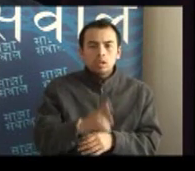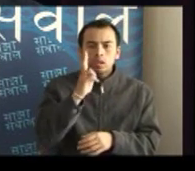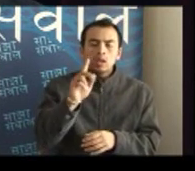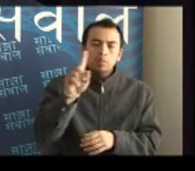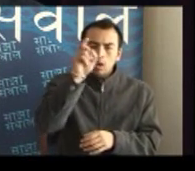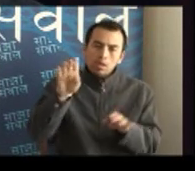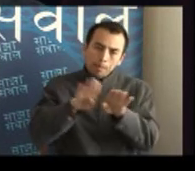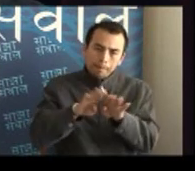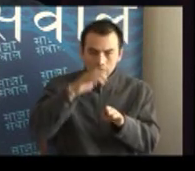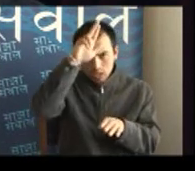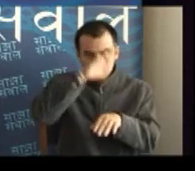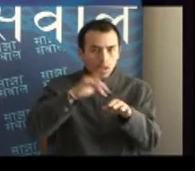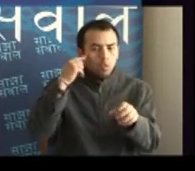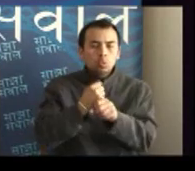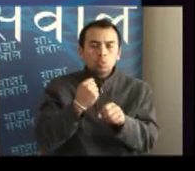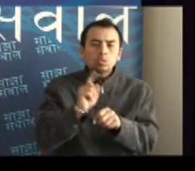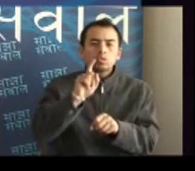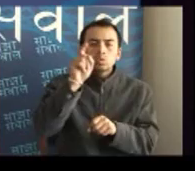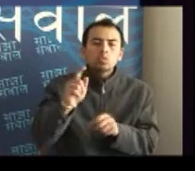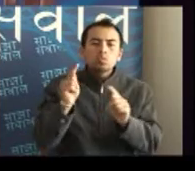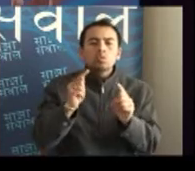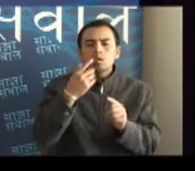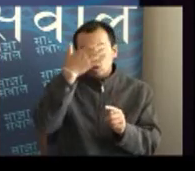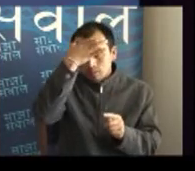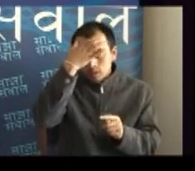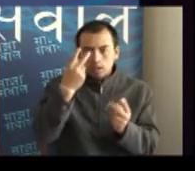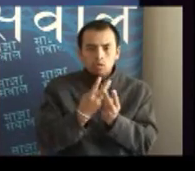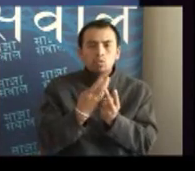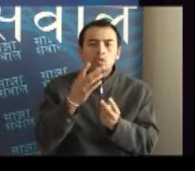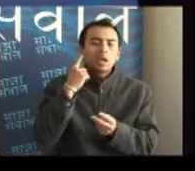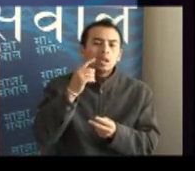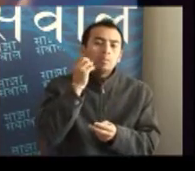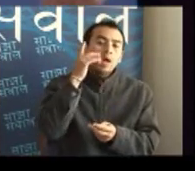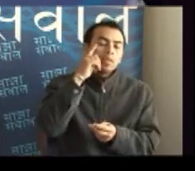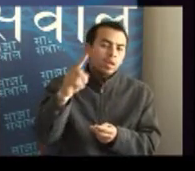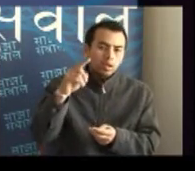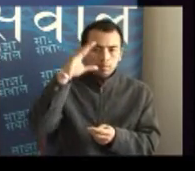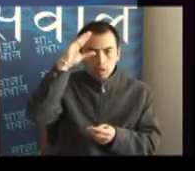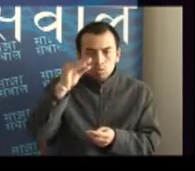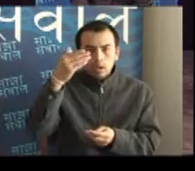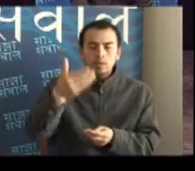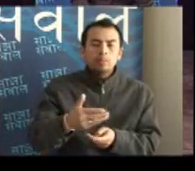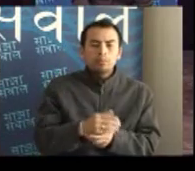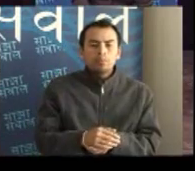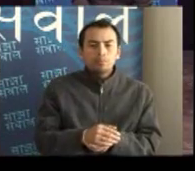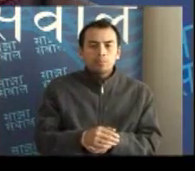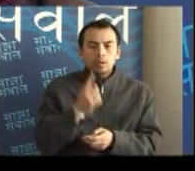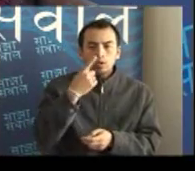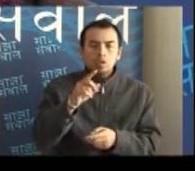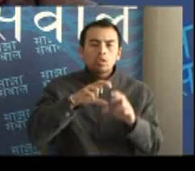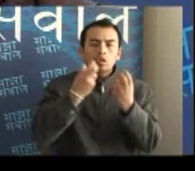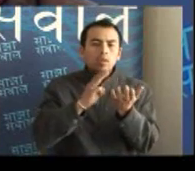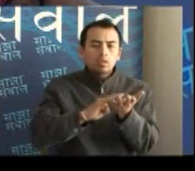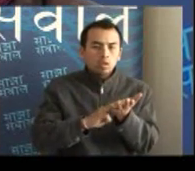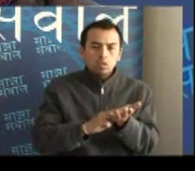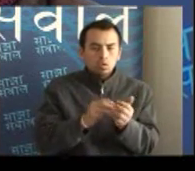म सभासद इन्द्रमाया गुरुङजी, तपाईँलाई चाहिँ के समस्या झेल्नुपर्छ एक दिन बिहानदेखि बेलुकासम्म? एउटा सभासद